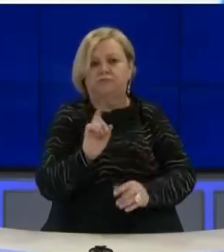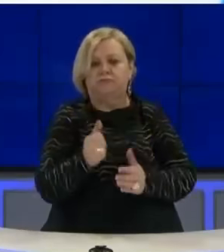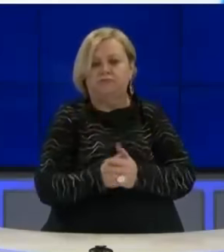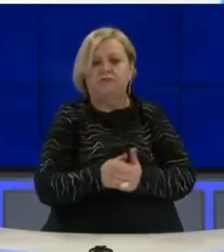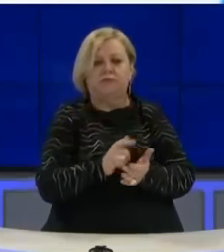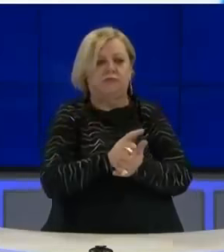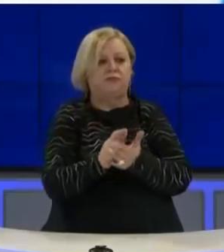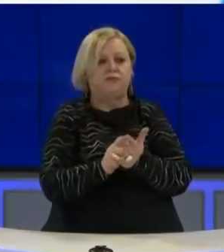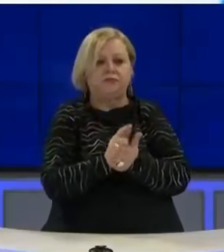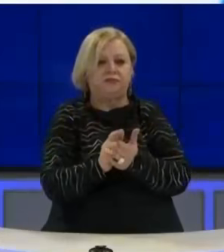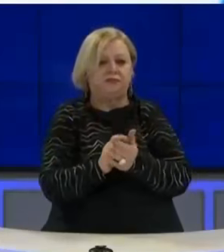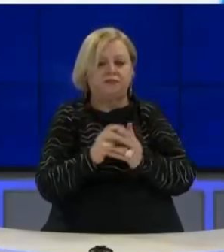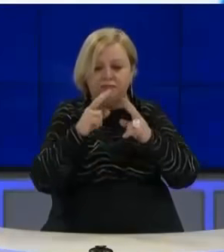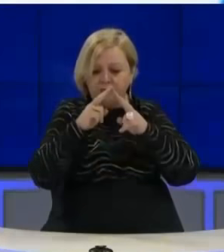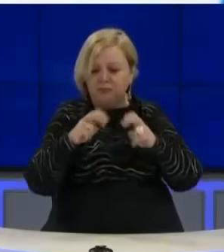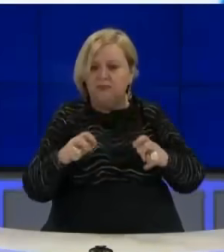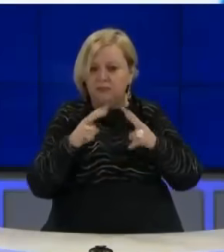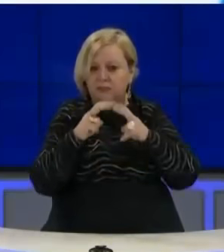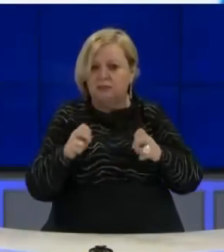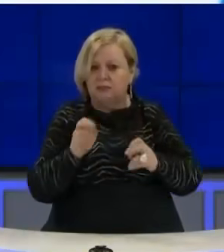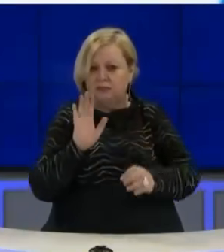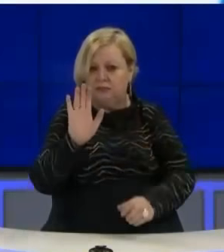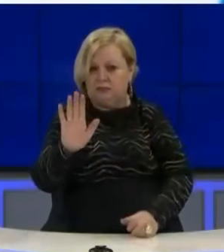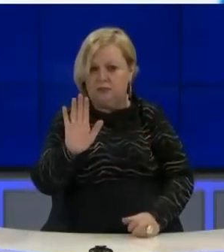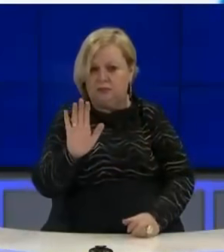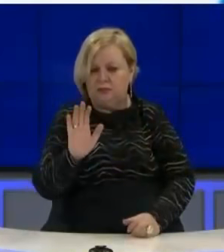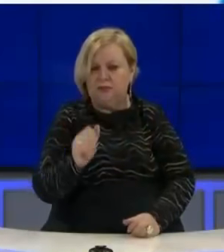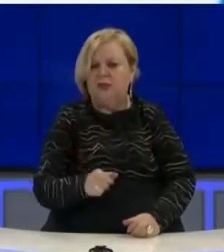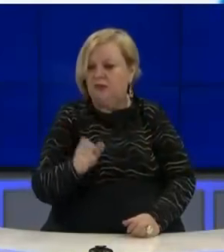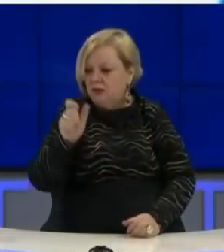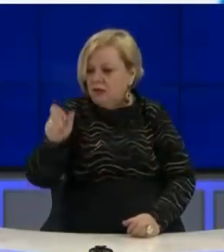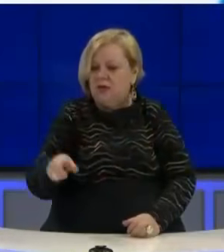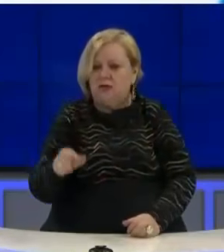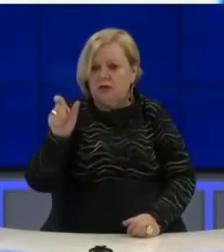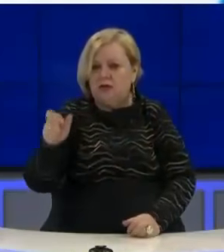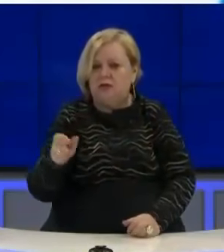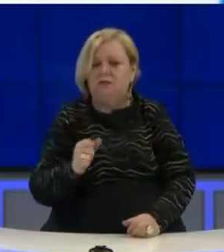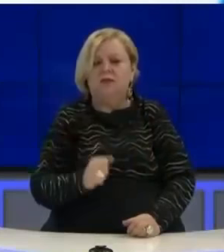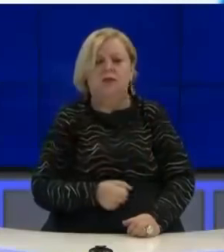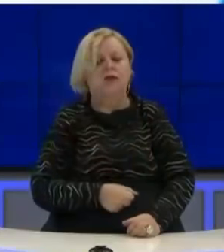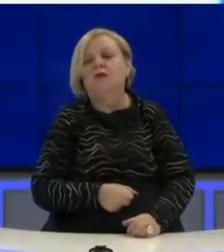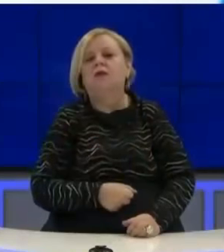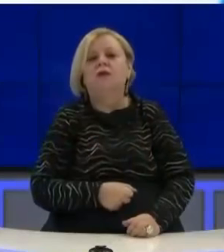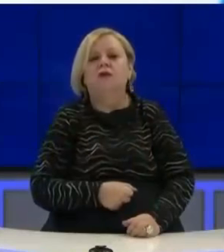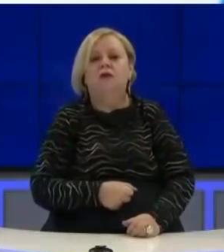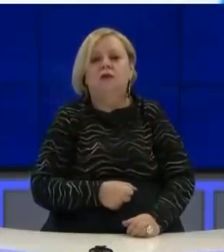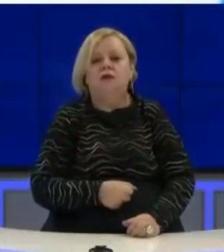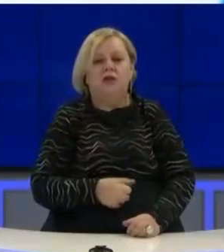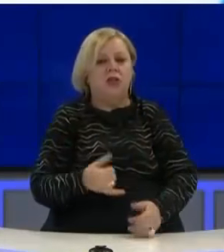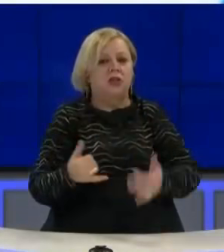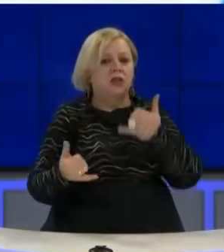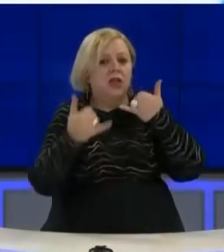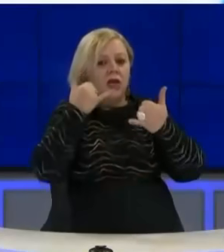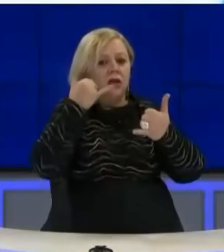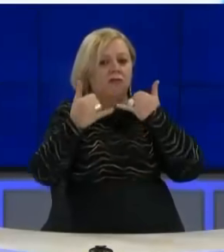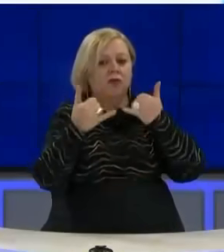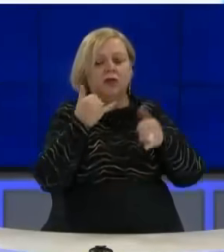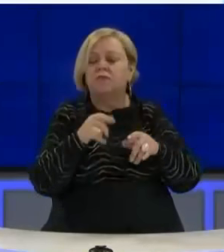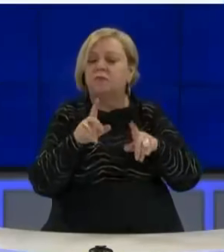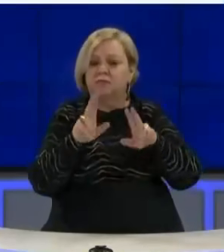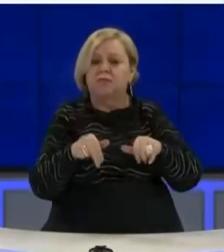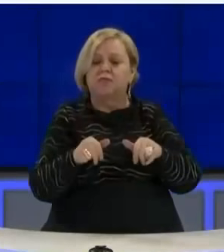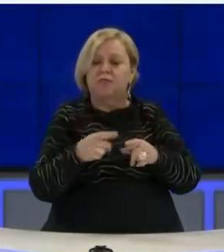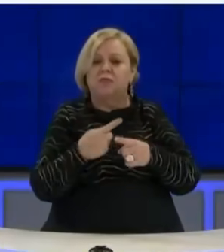periudës së verifikimit të këtyre aplikuesve, pra, të cilën e kemi bërë përmes telefonit, kemi edhe raste